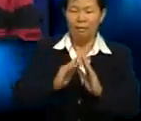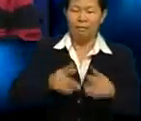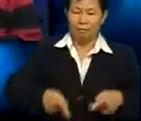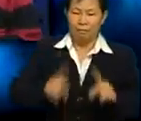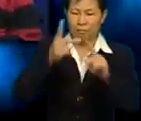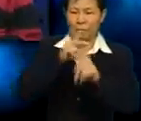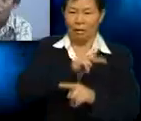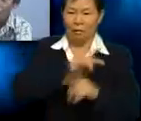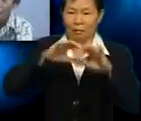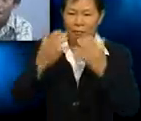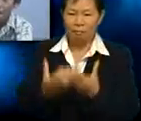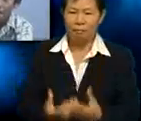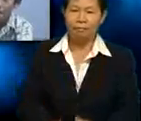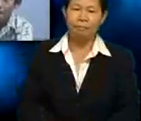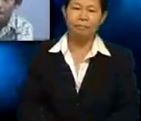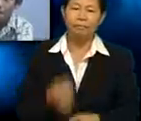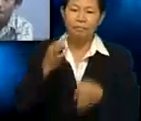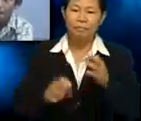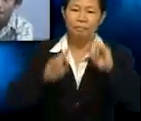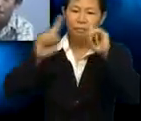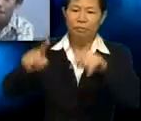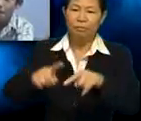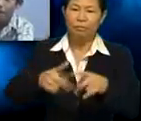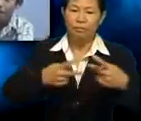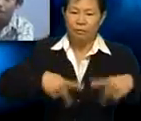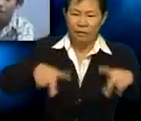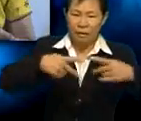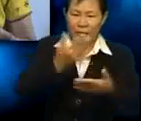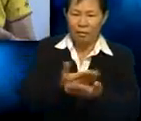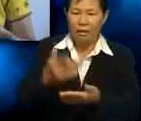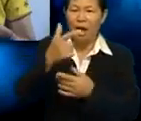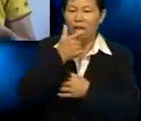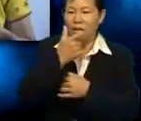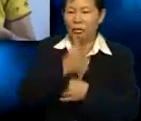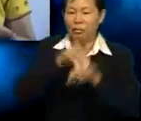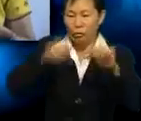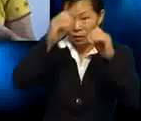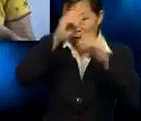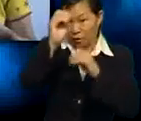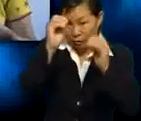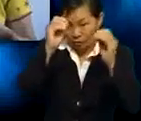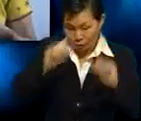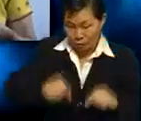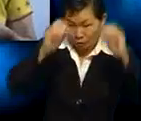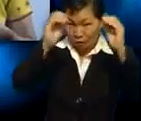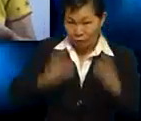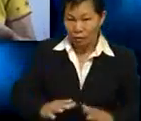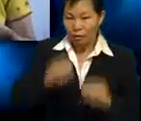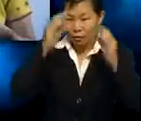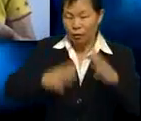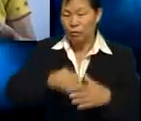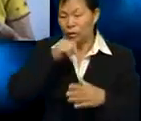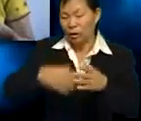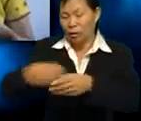Fatin. Baik, cikgu. Kalau nak pergi kedai beli keropok, boleh, cikgu? Tak boleh. Cikgu tak keluar lama.